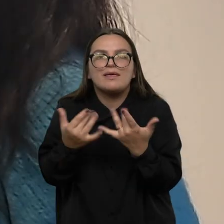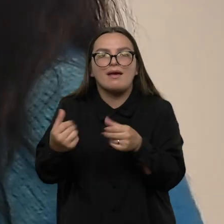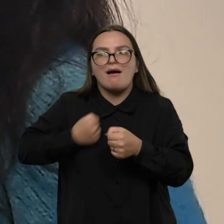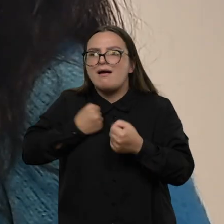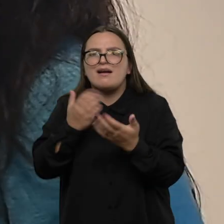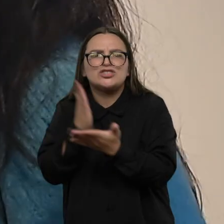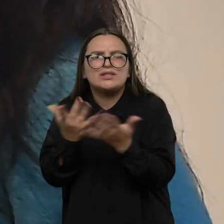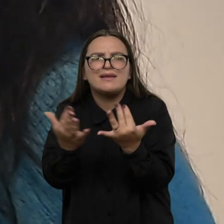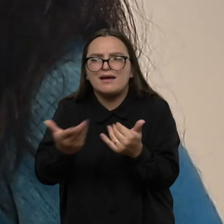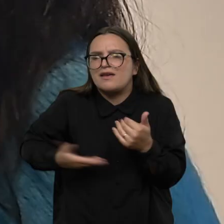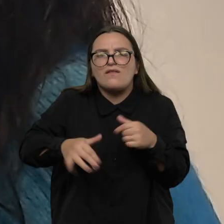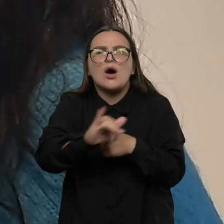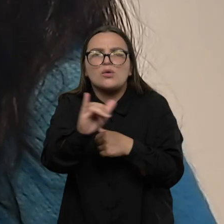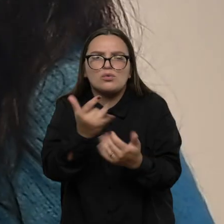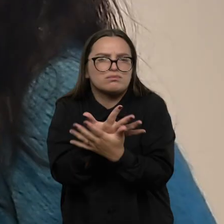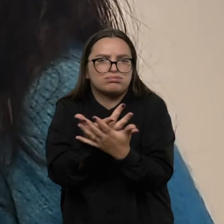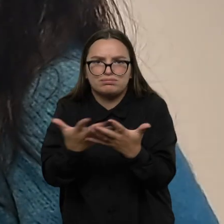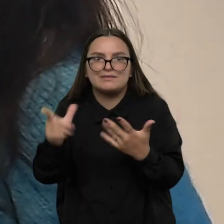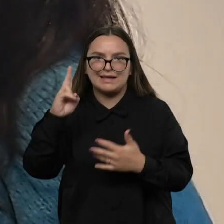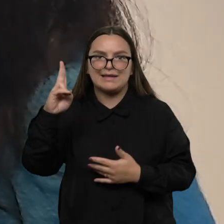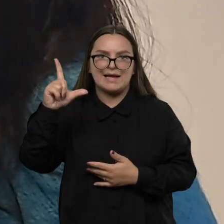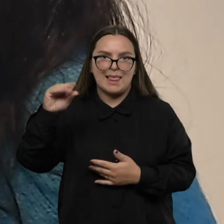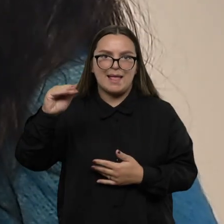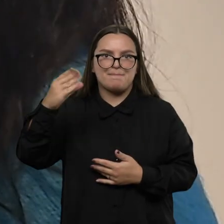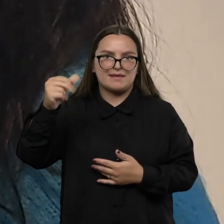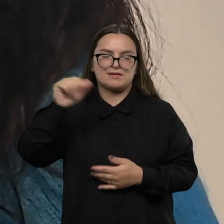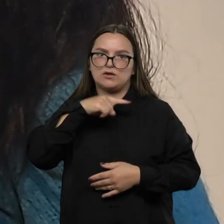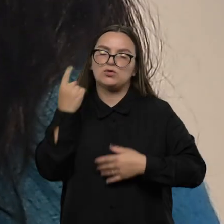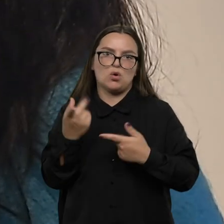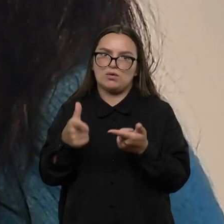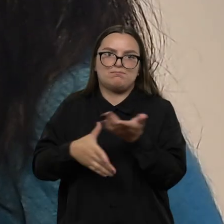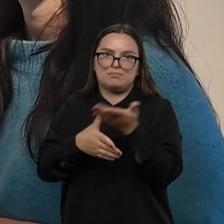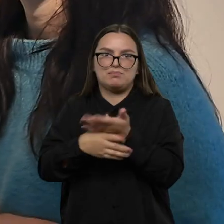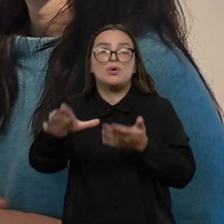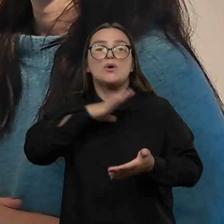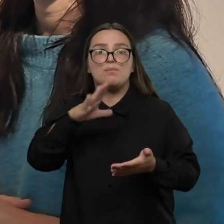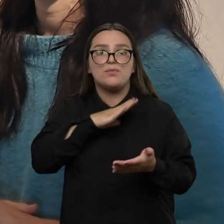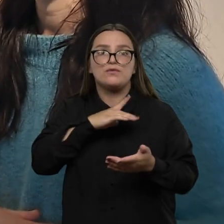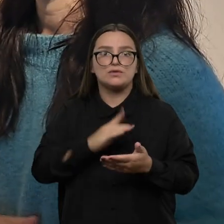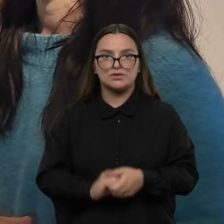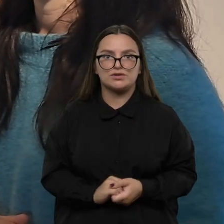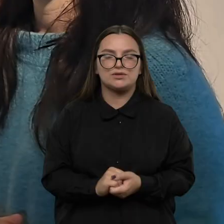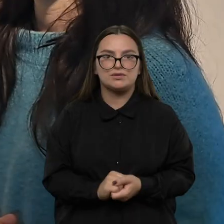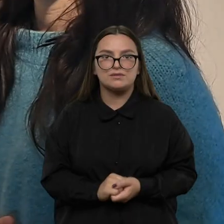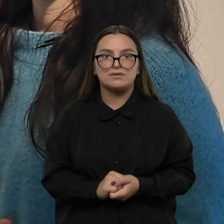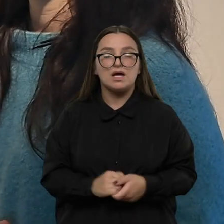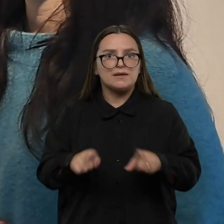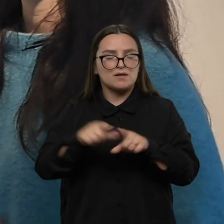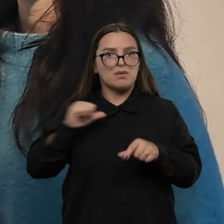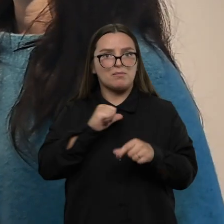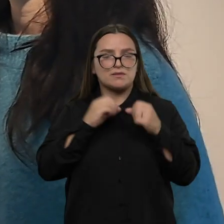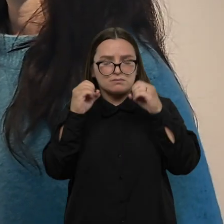gyvena ir taip toliau. Tai Klemensas Traigis Vikruolis labai daug prisidėjo prie puolimo. Aš buvau nustebęs,